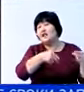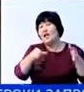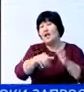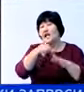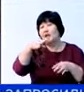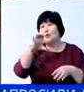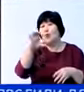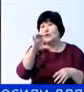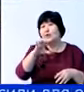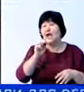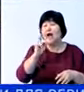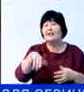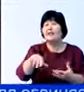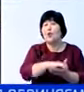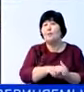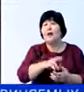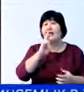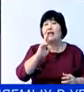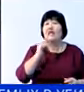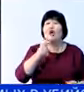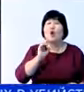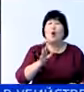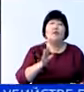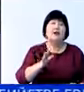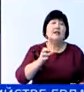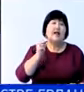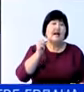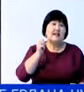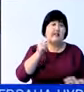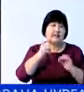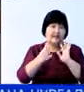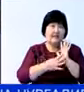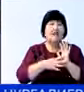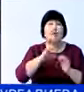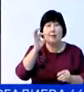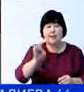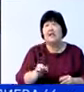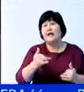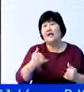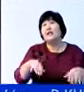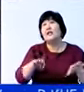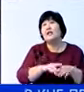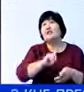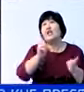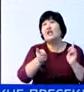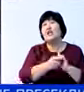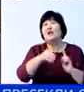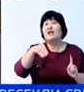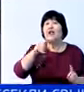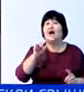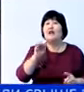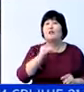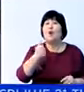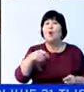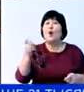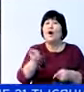по сетям акционерного общества КЮГОК на 12%, а также изменился тариф по